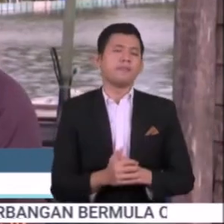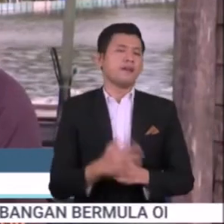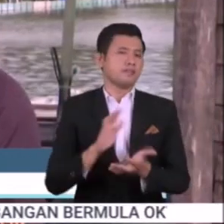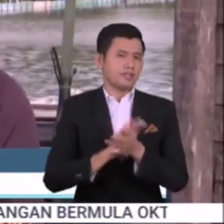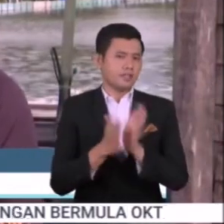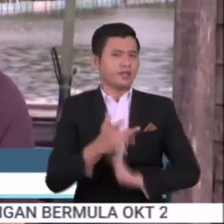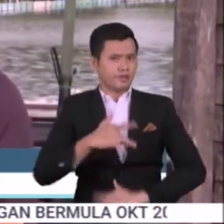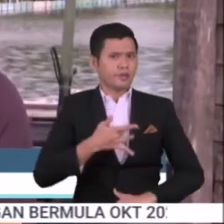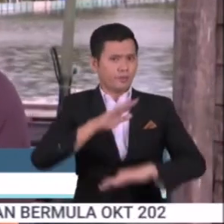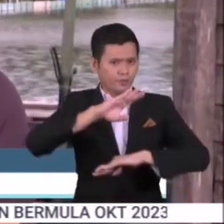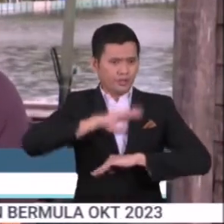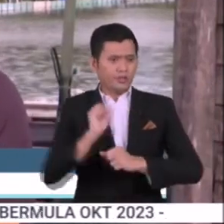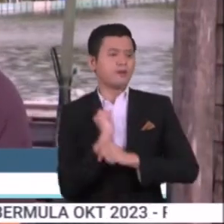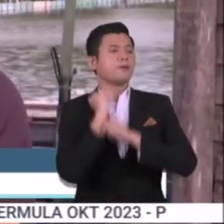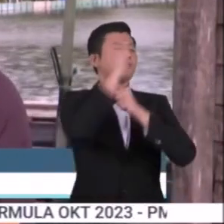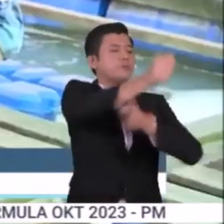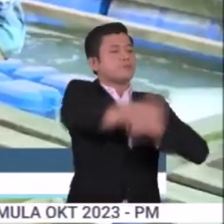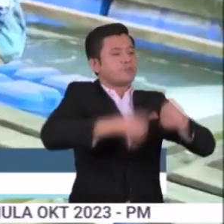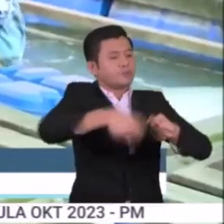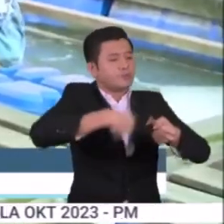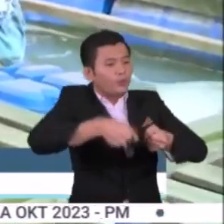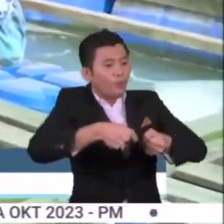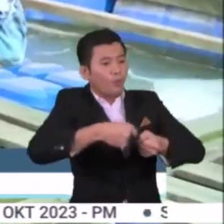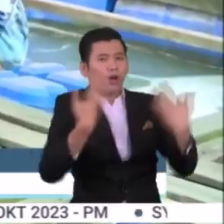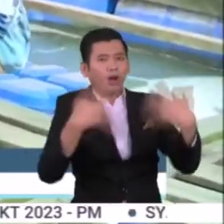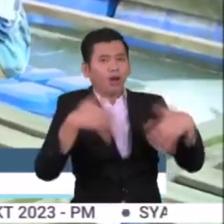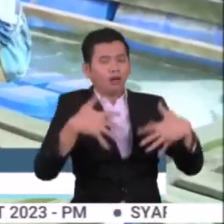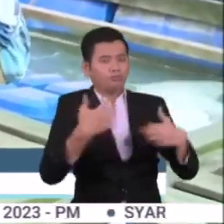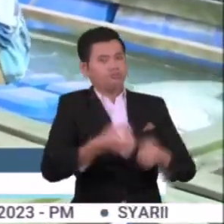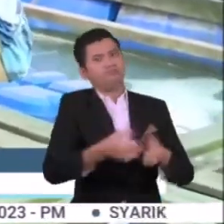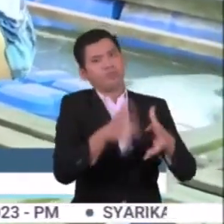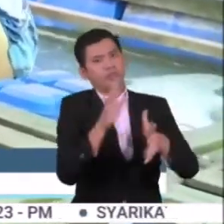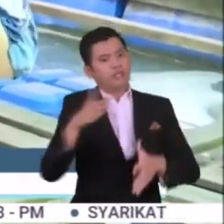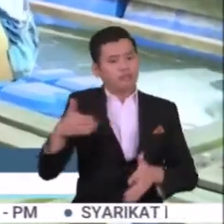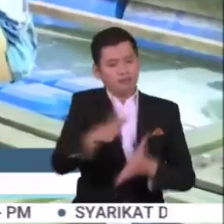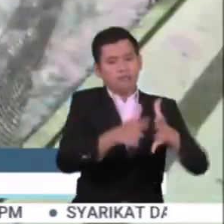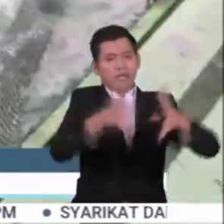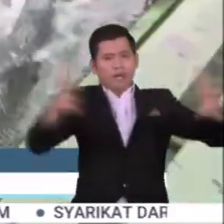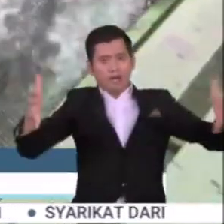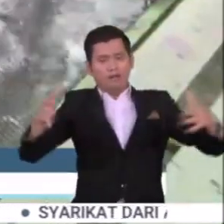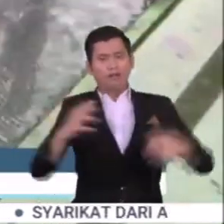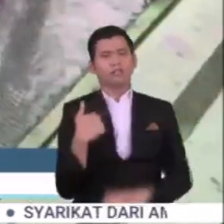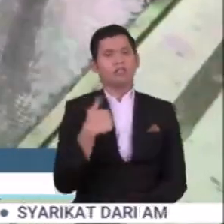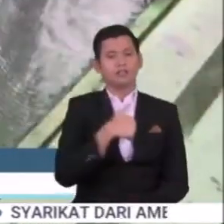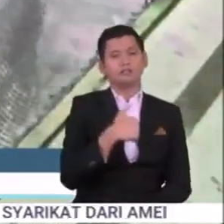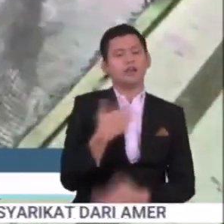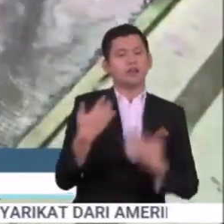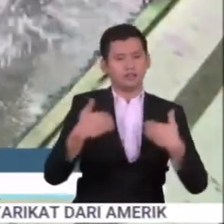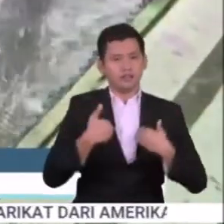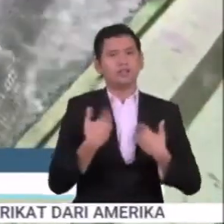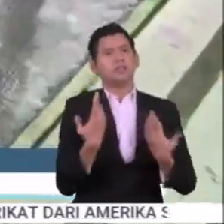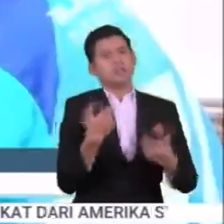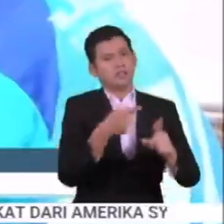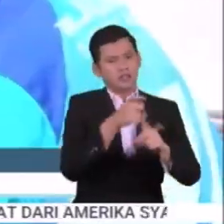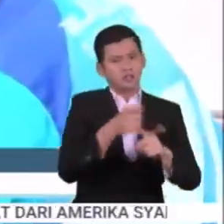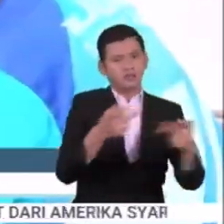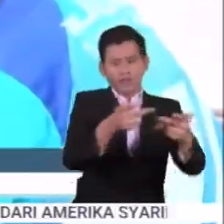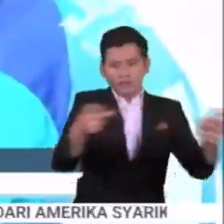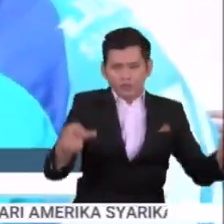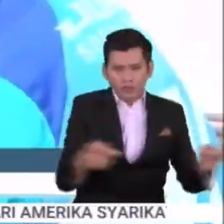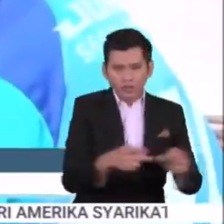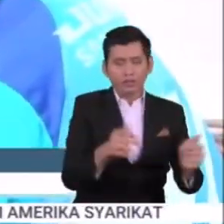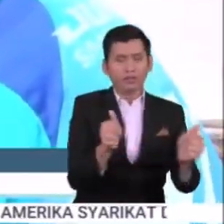rasa kepuasan mancing ikan-ikan bagak ni. Kita ambil ikan di Sungai Aceh, ikan daripada saiz 1 inci di kolam tanah. Kemudian apabila dia